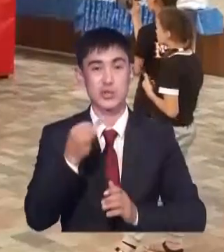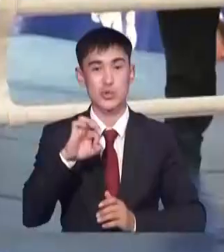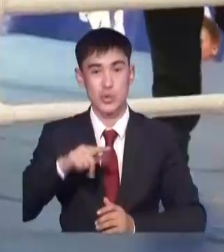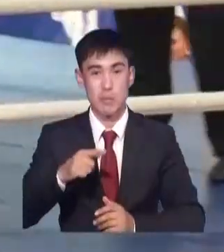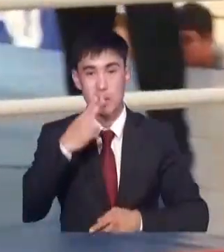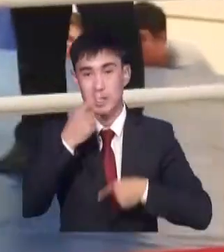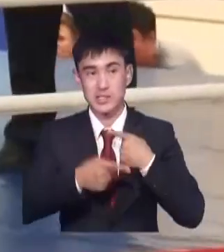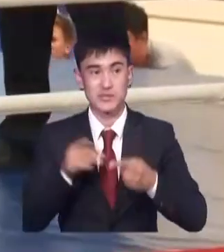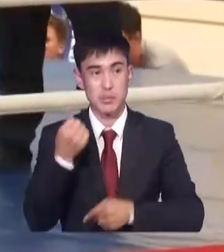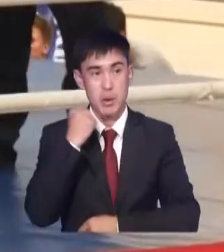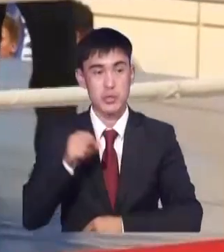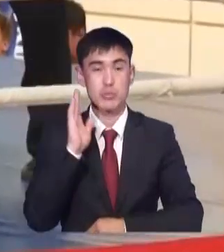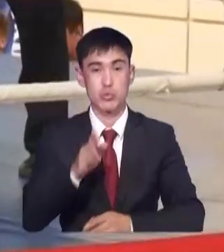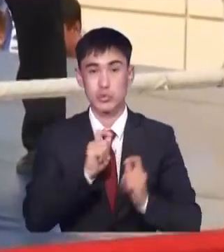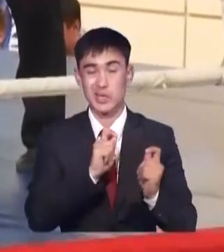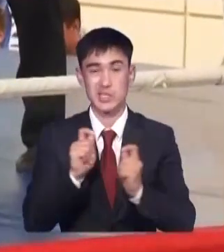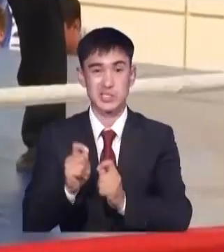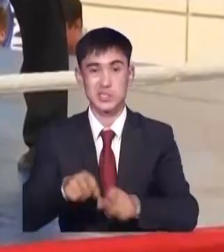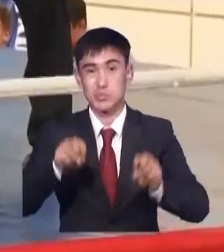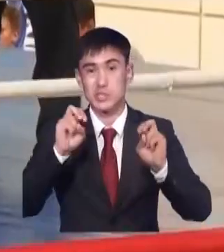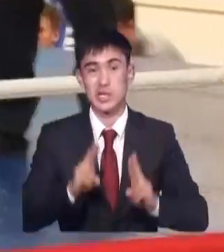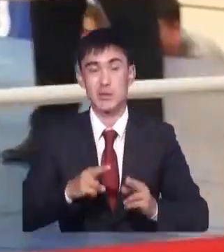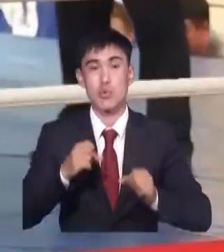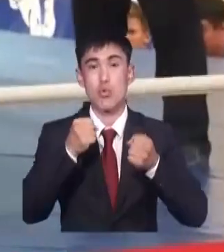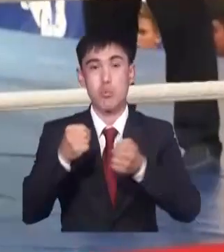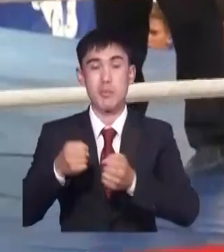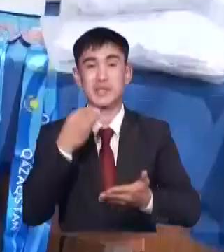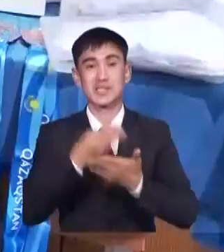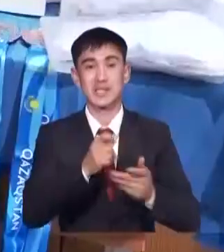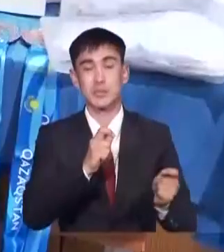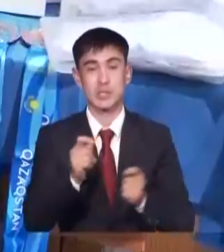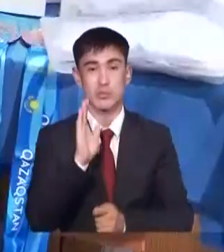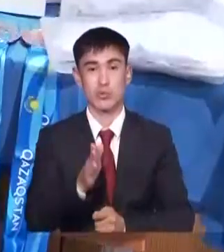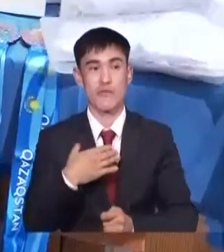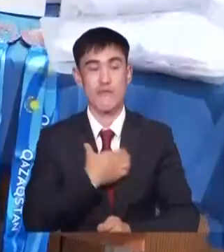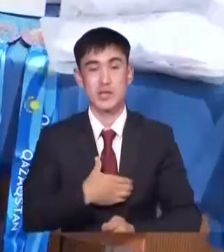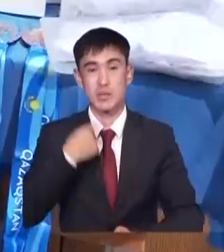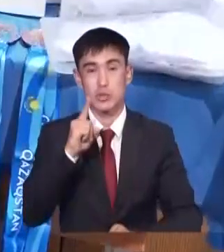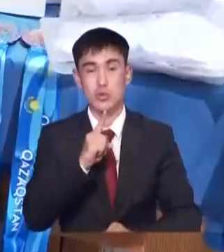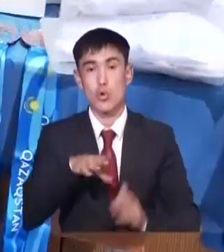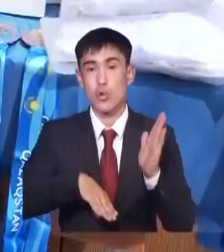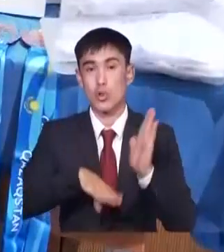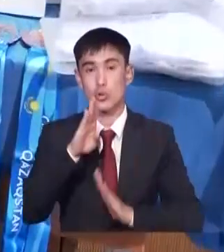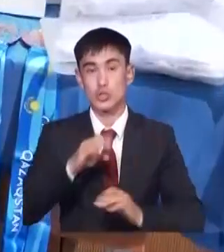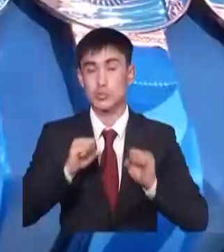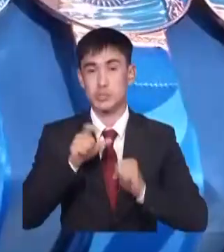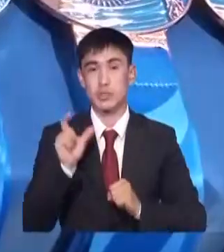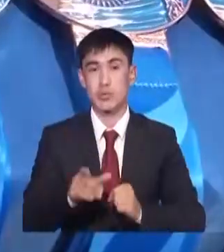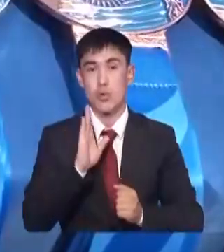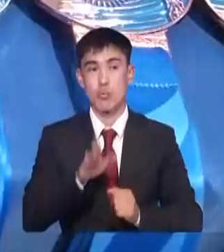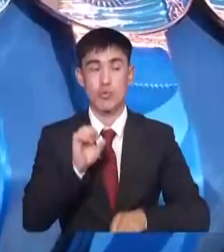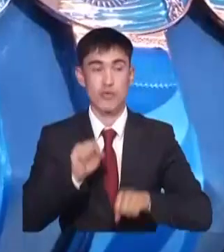По традиции, все победители будут награждены специальными кубками и ценными призами. Важно отметить, что лучшим спортсменам